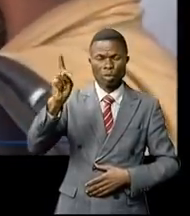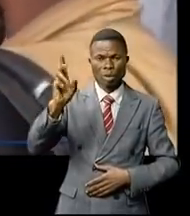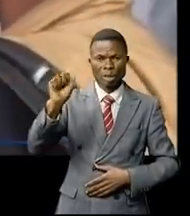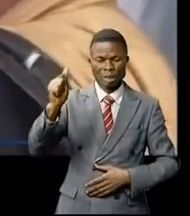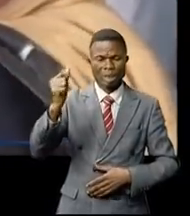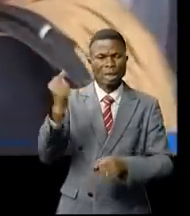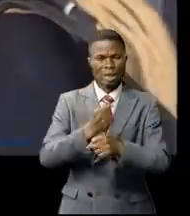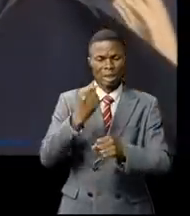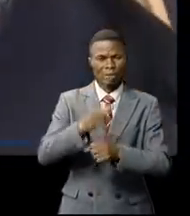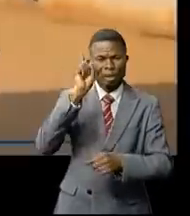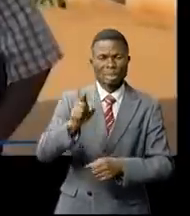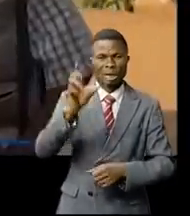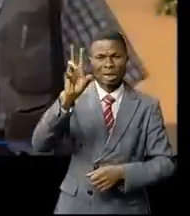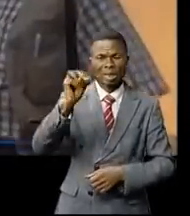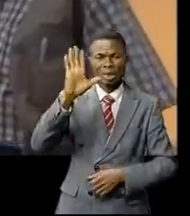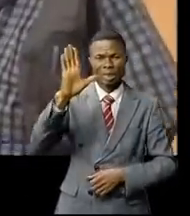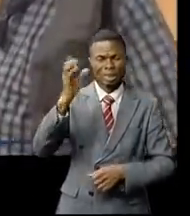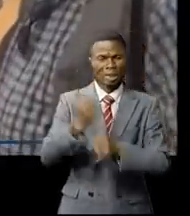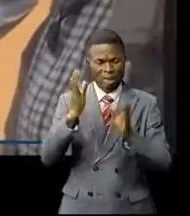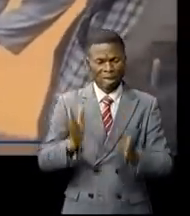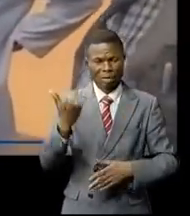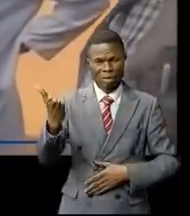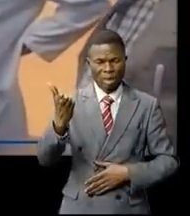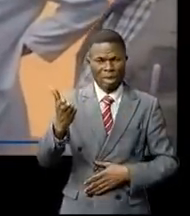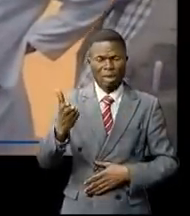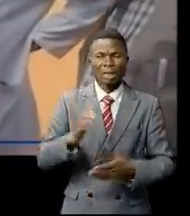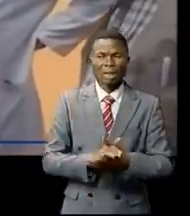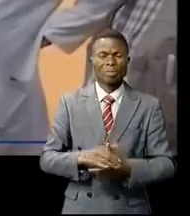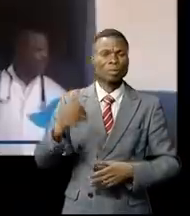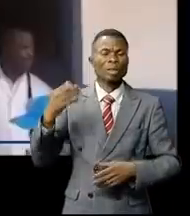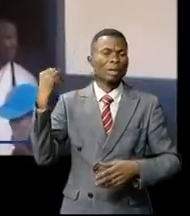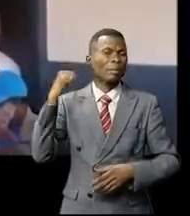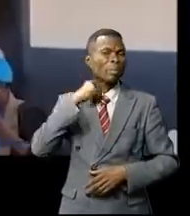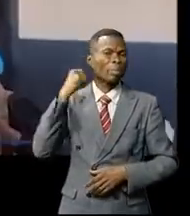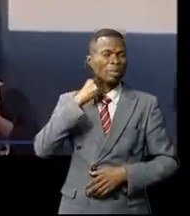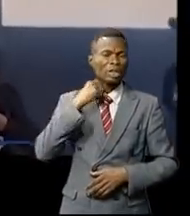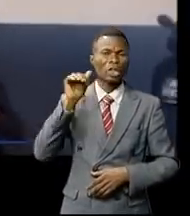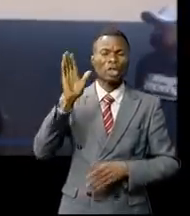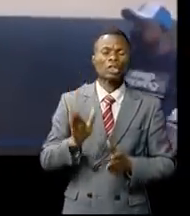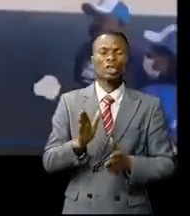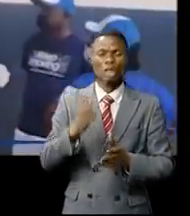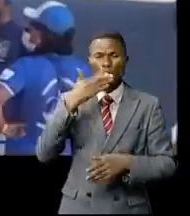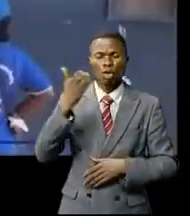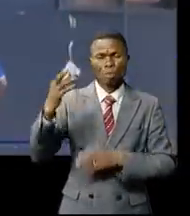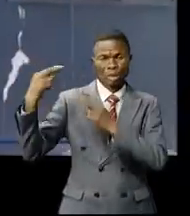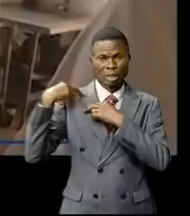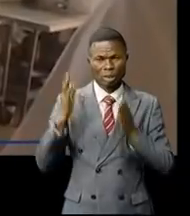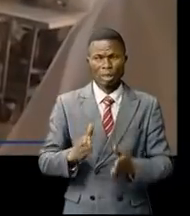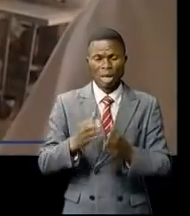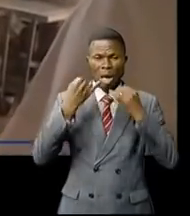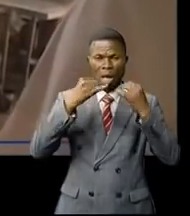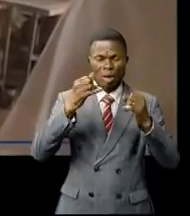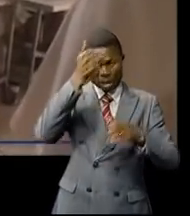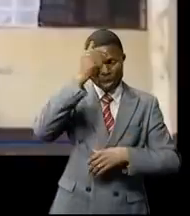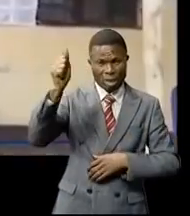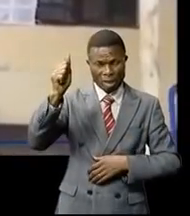c'est qu'ils aient un pléthore pour flavien matondo qui n'atteint médecin directeur de cette formation hospitalière et former des mouvements dé grève